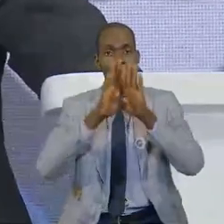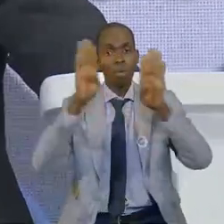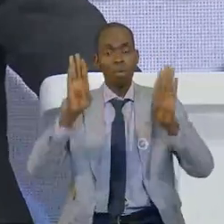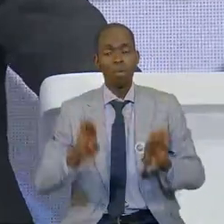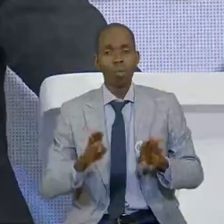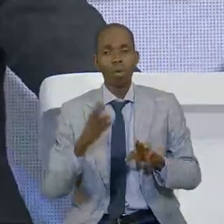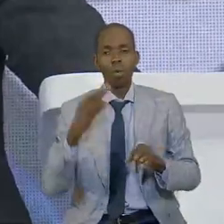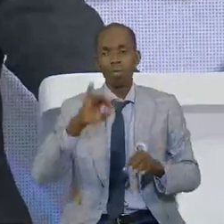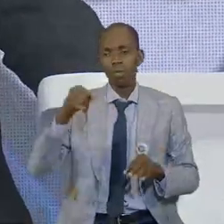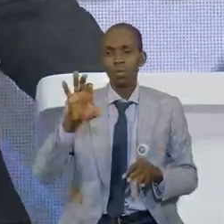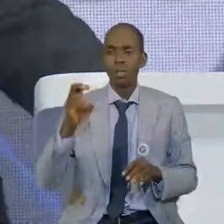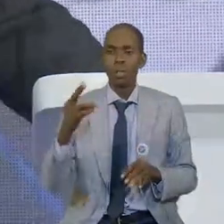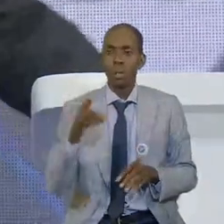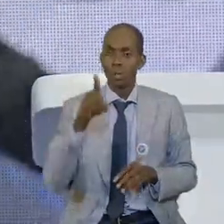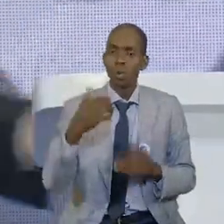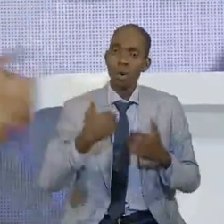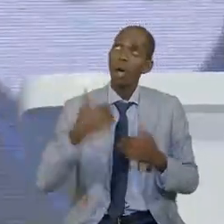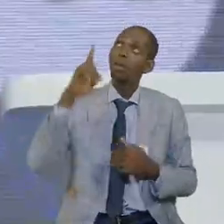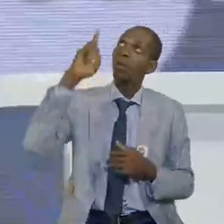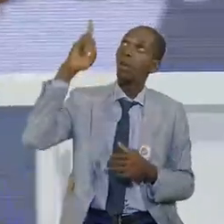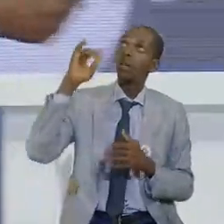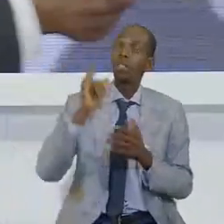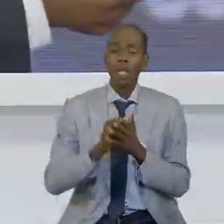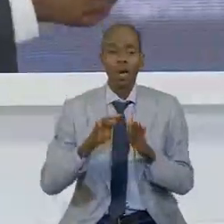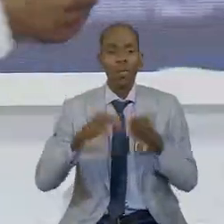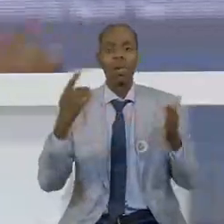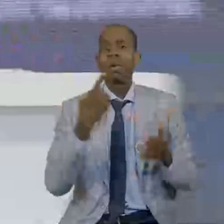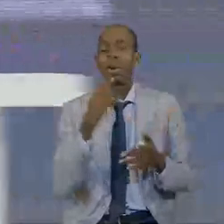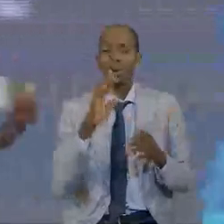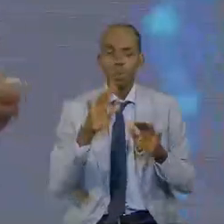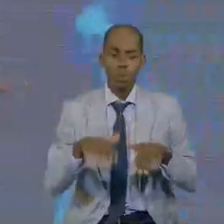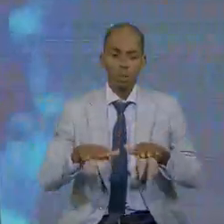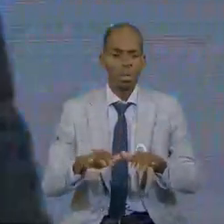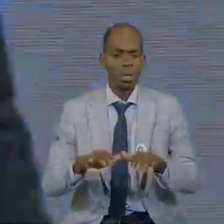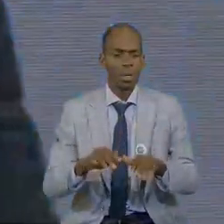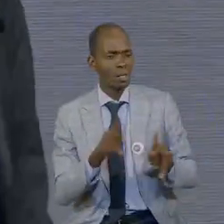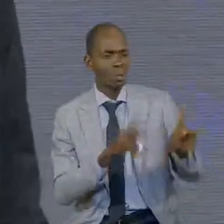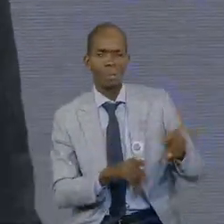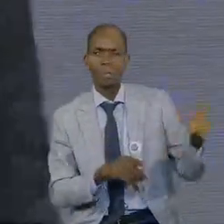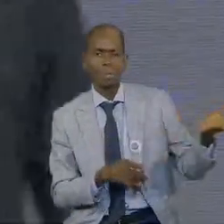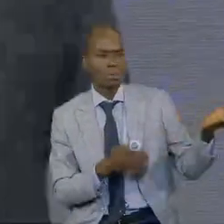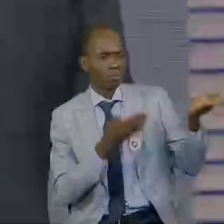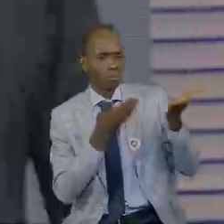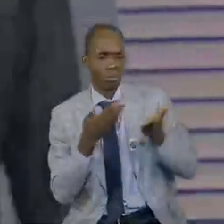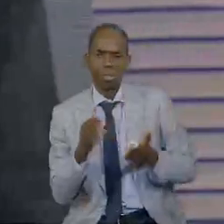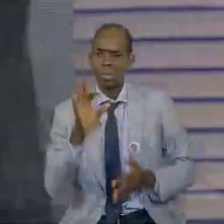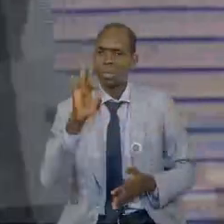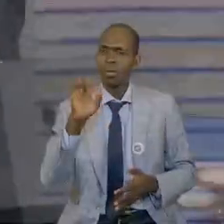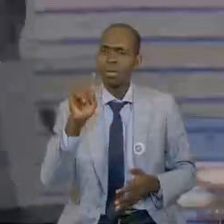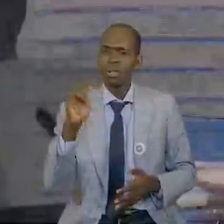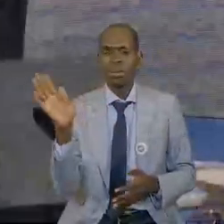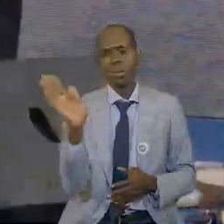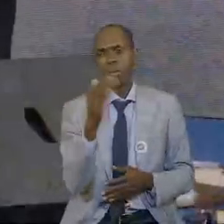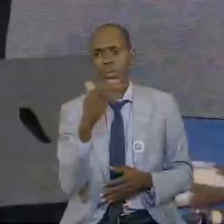the Red Sea. Toi, tu as celui qui a divisé la mer rouge. These people come with feathers in their hands. Et ces gens viennent avec des plumes dans leurs mains. And you say, I